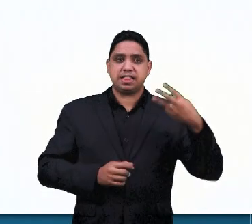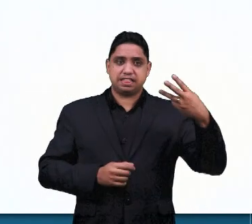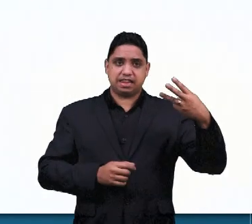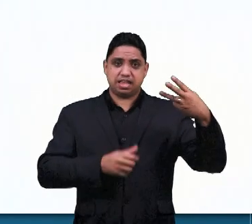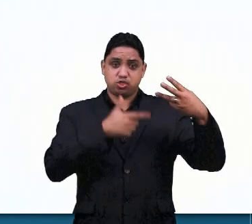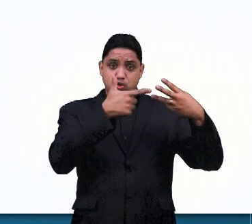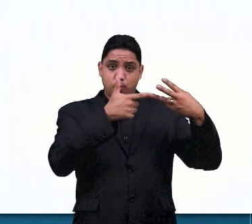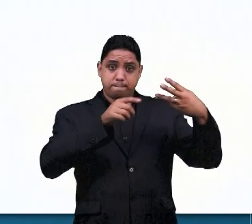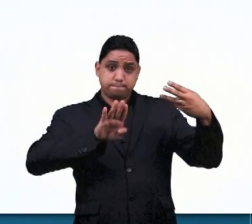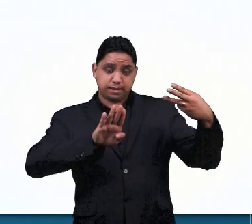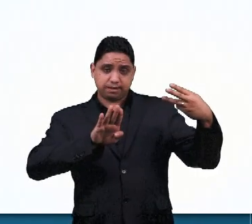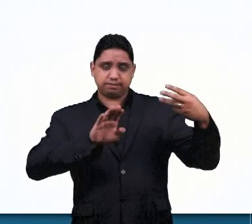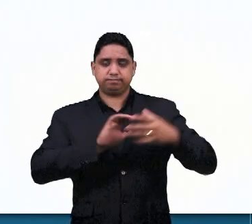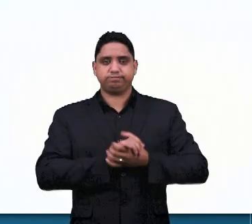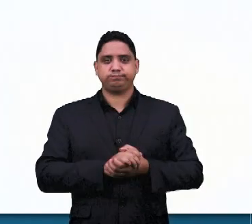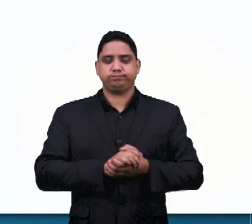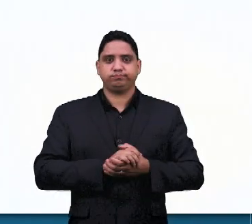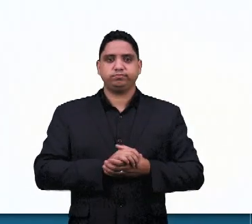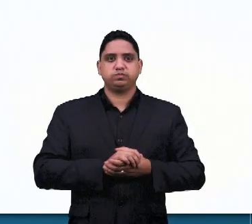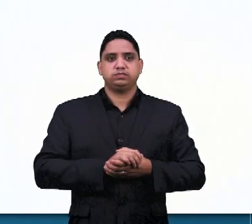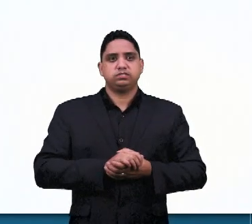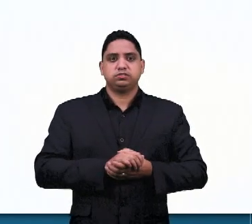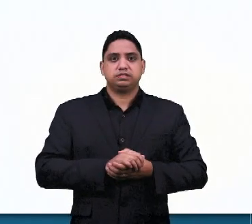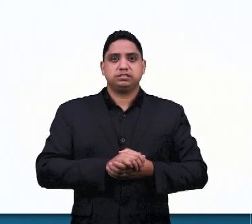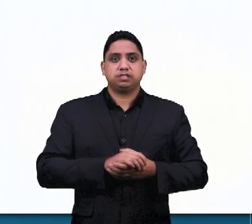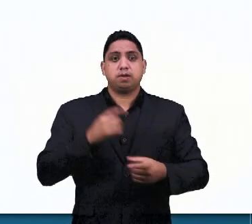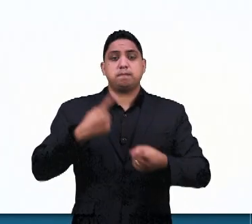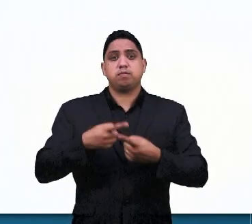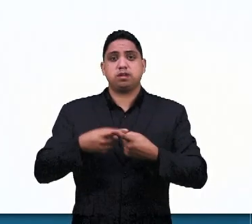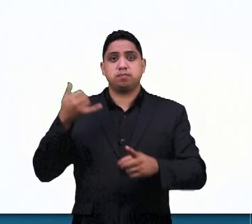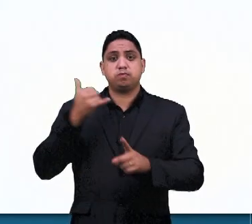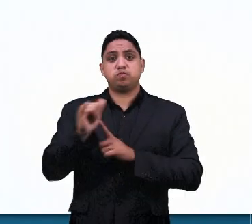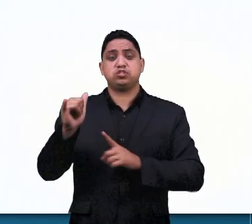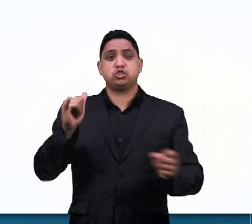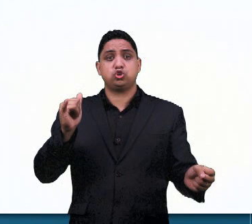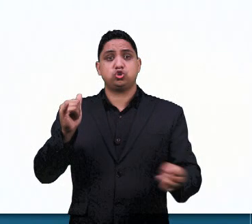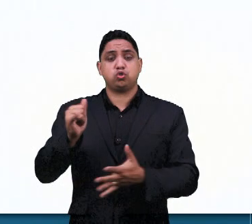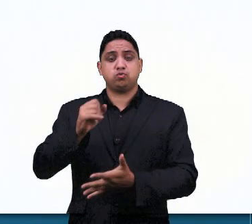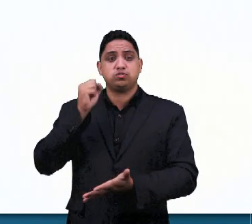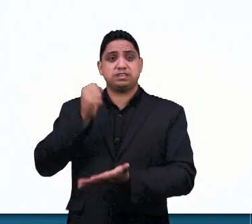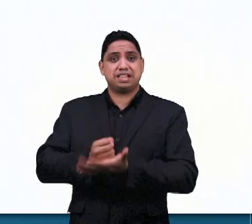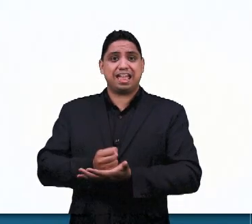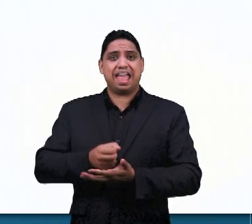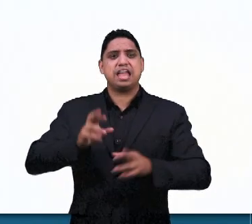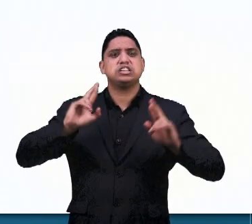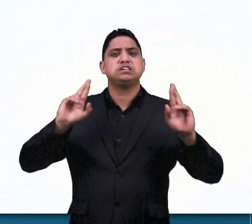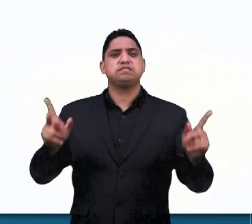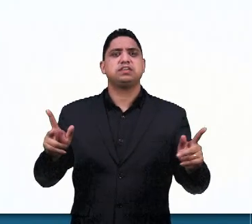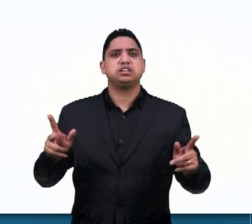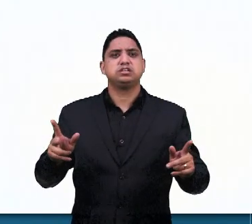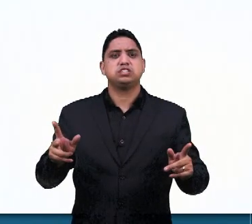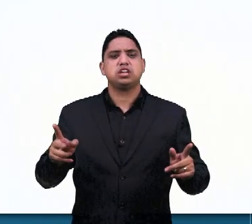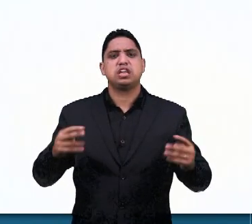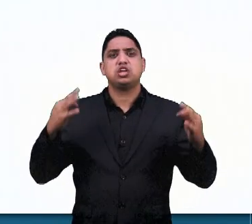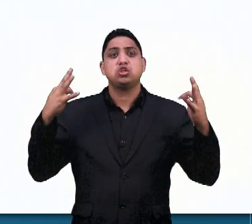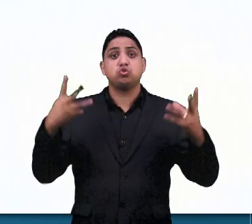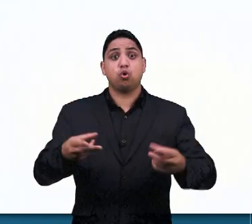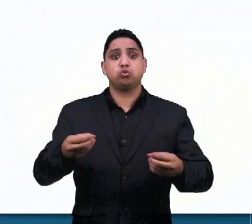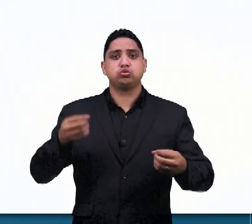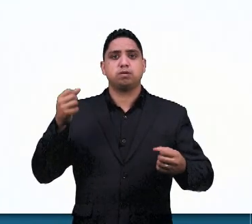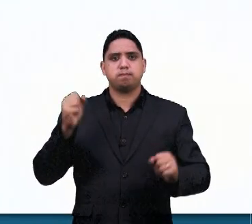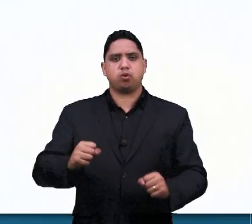3.2b. Pourquoi la prophétie dans le Nouveau Testament est différente et tous